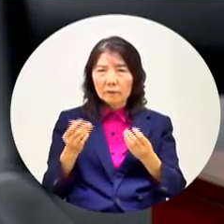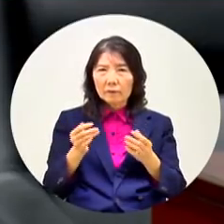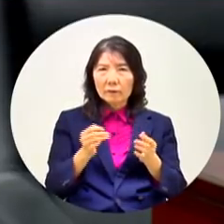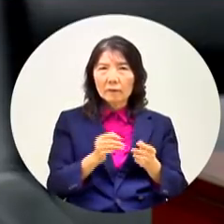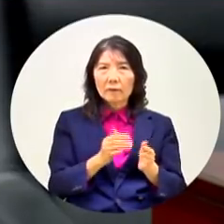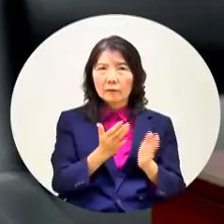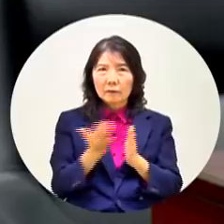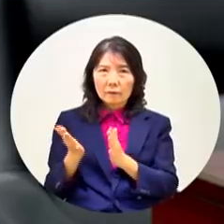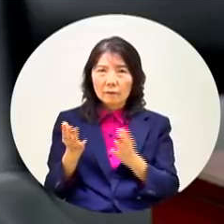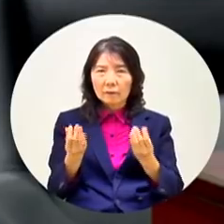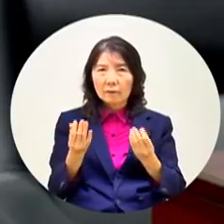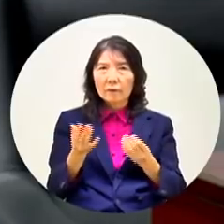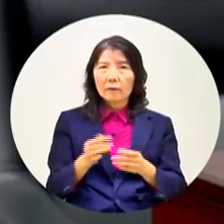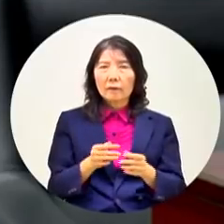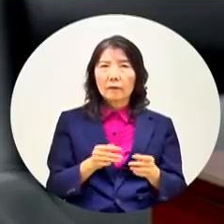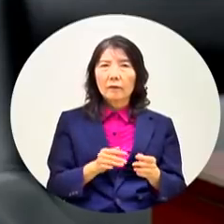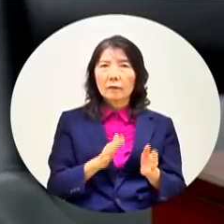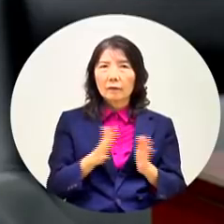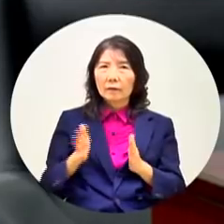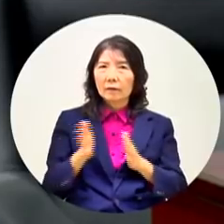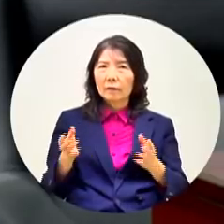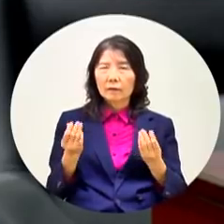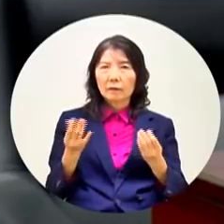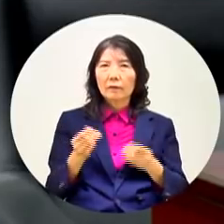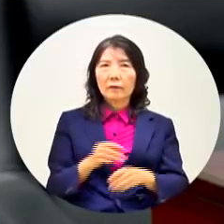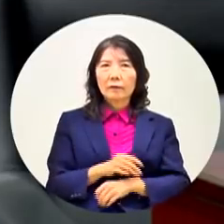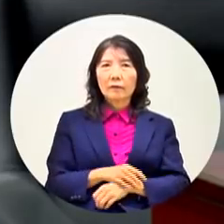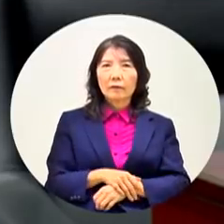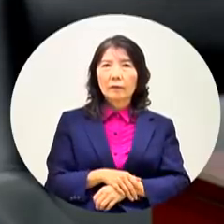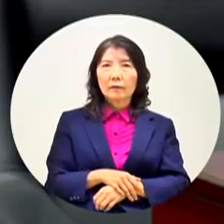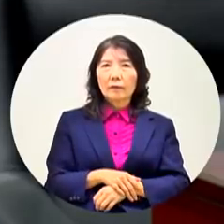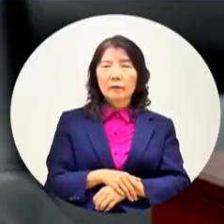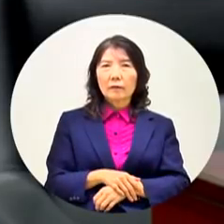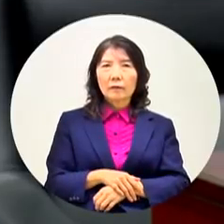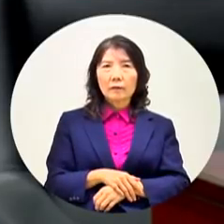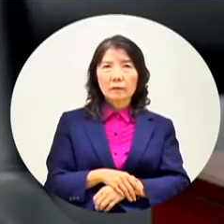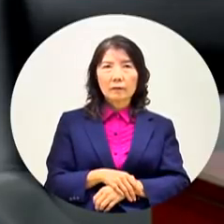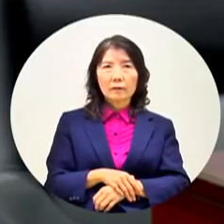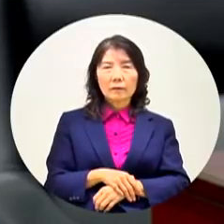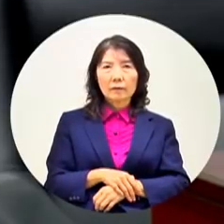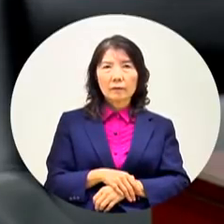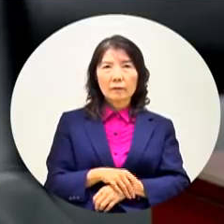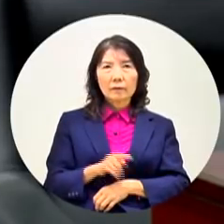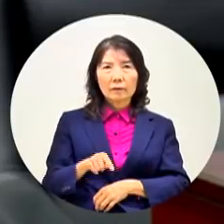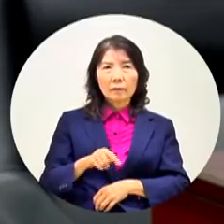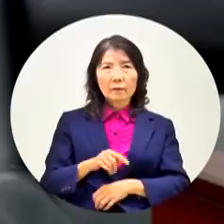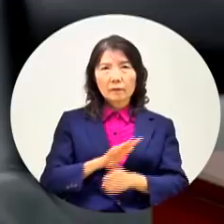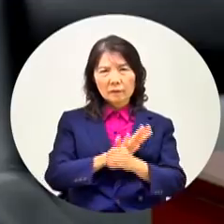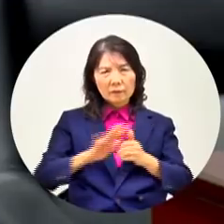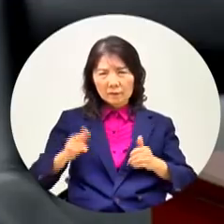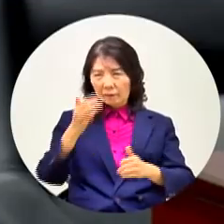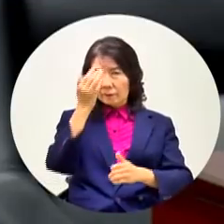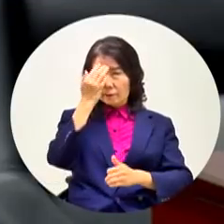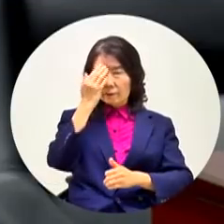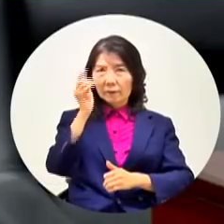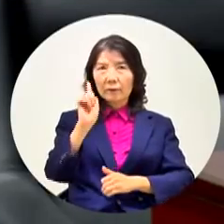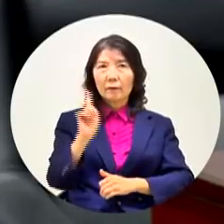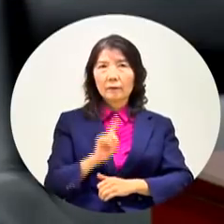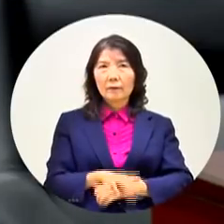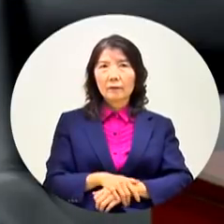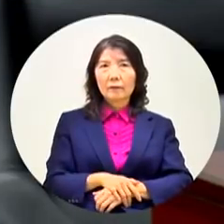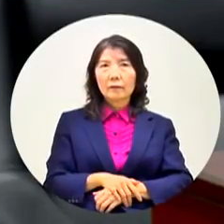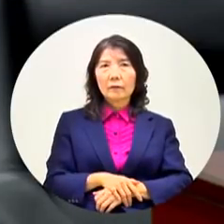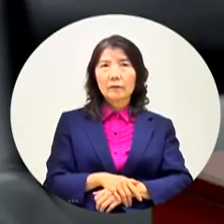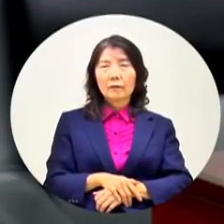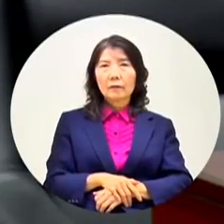去改，把这个环境起起来整治。当然，这个所在了造成这样的困扰的原因，就是，好，我来提供